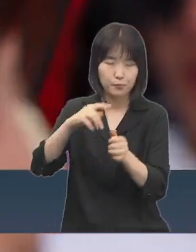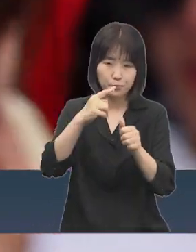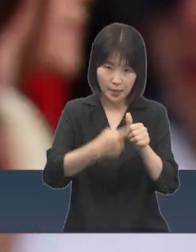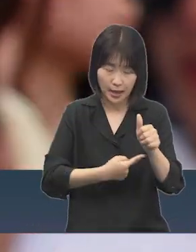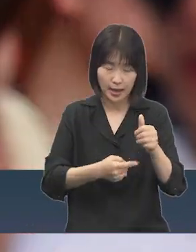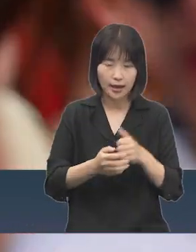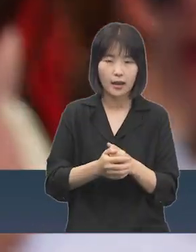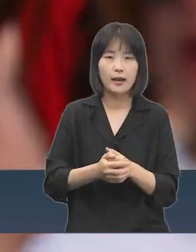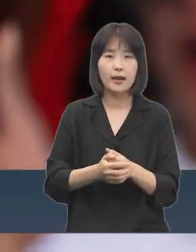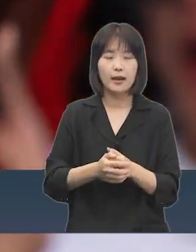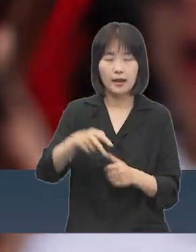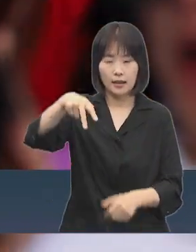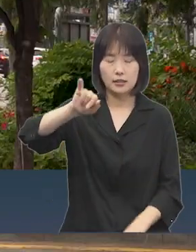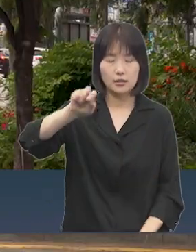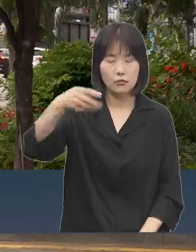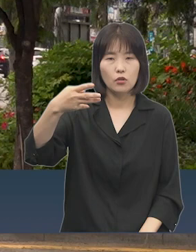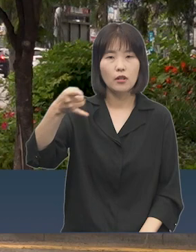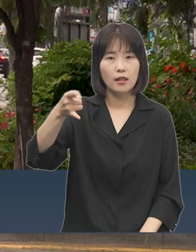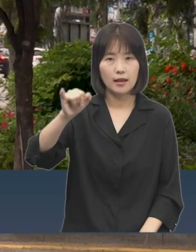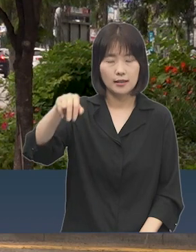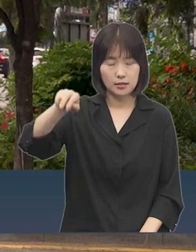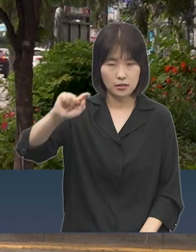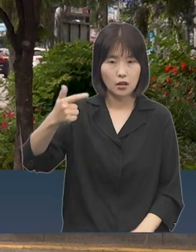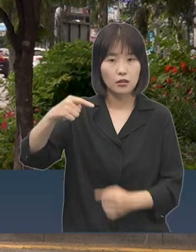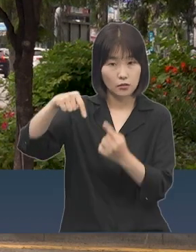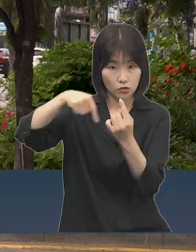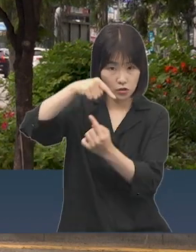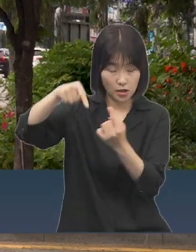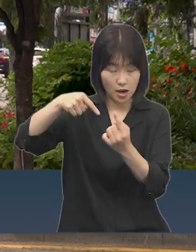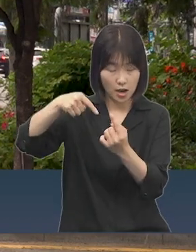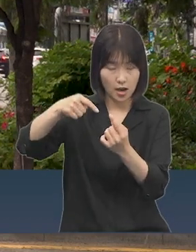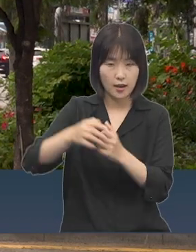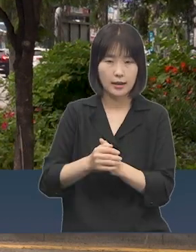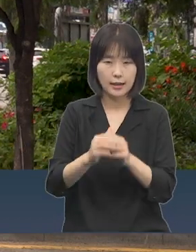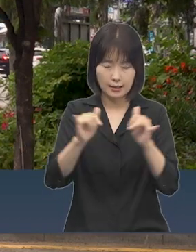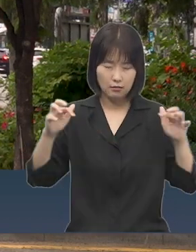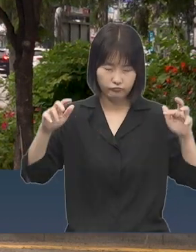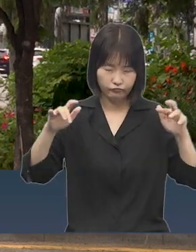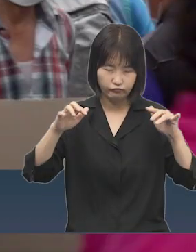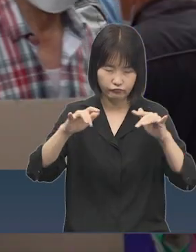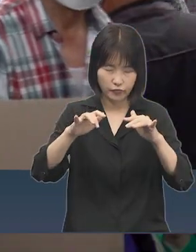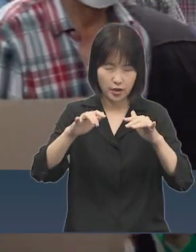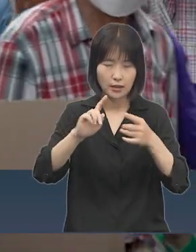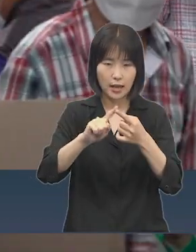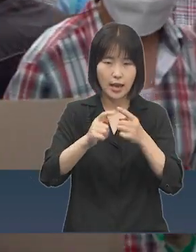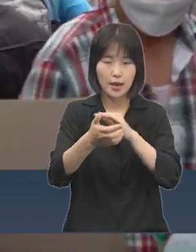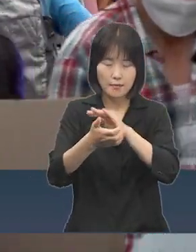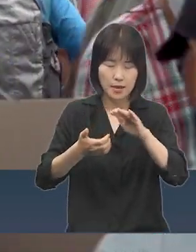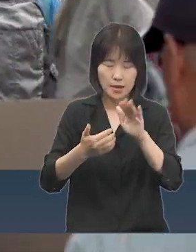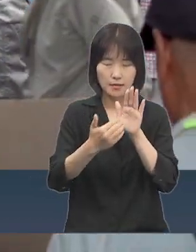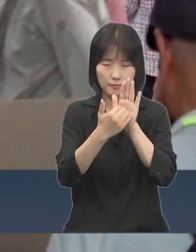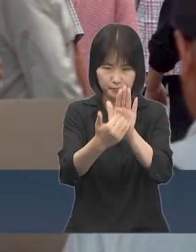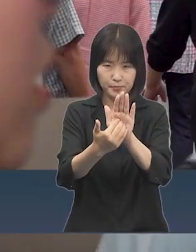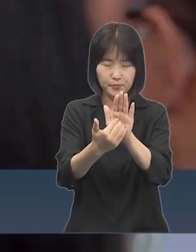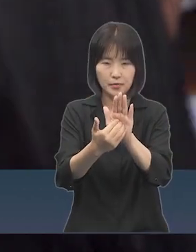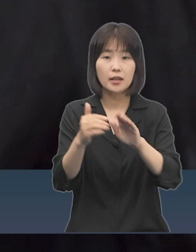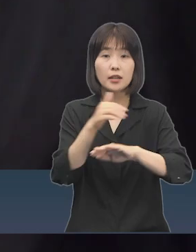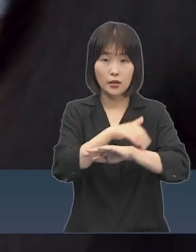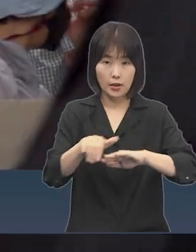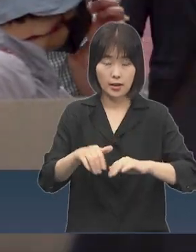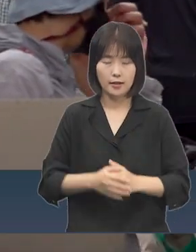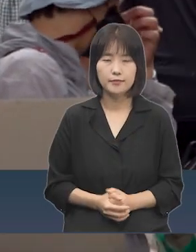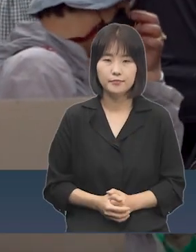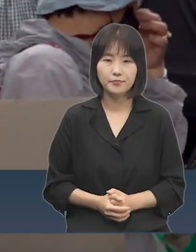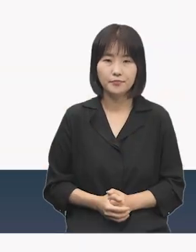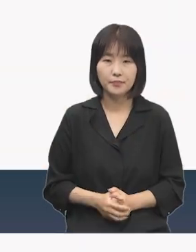등의 빅데이터를 수집하고 시나리오별 시뮬레이션을 통해 인파 밀집지역을 예측해 사고를 예방할 계획입니다